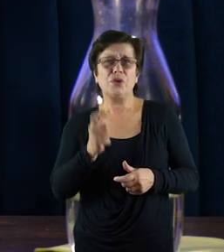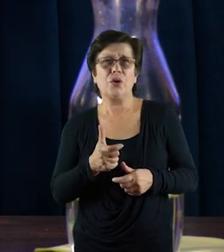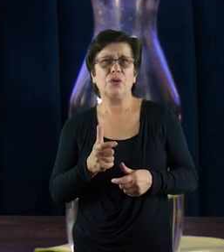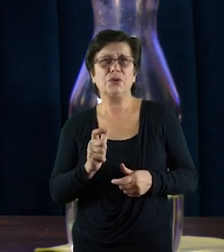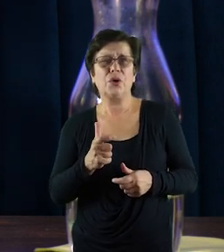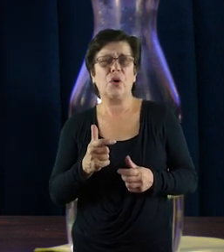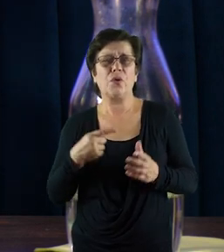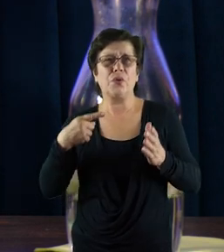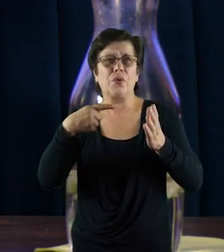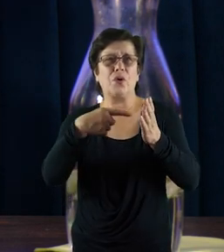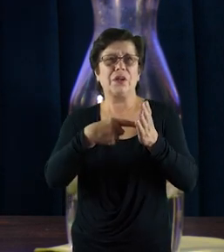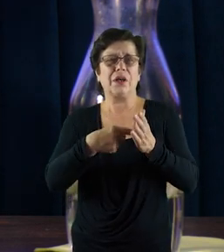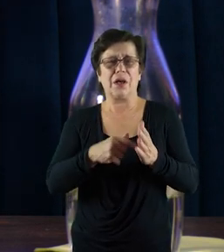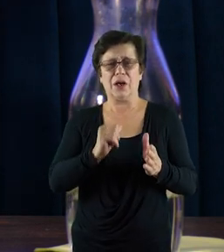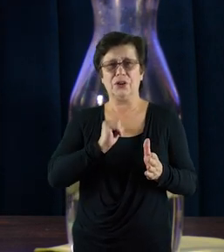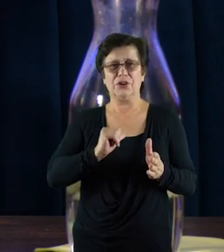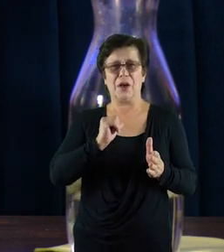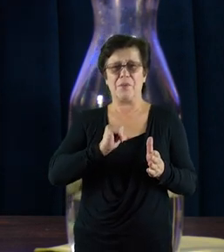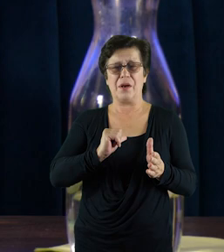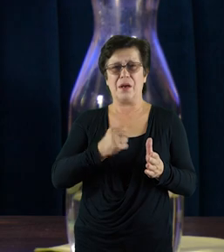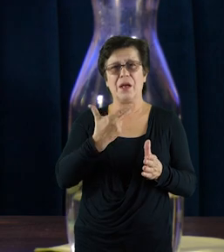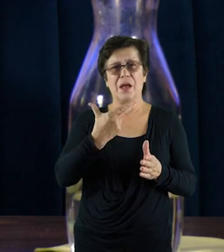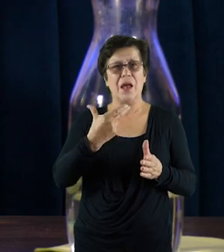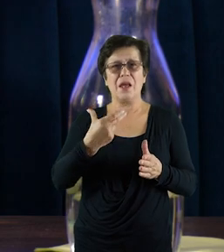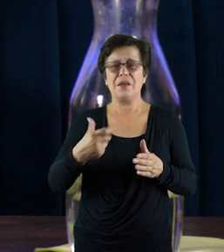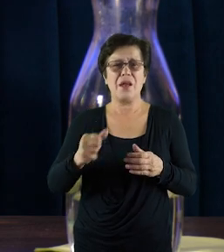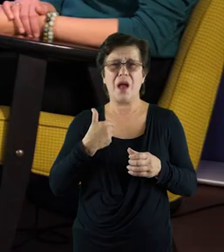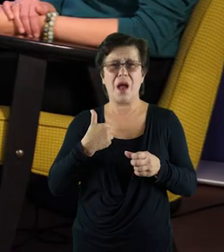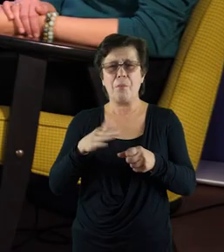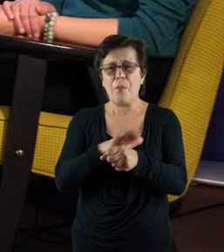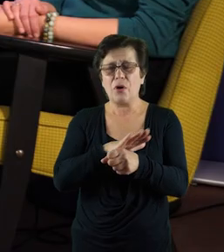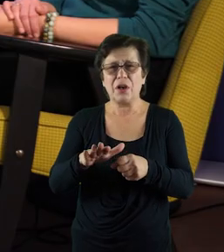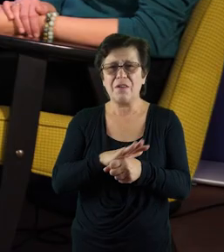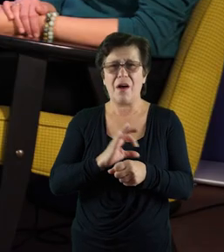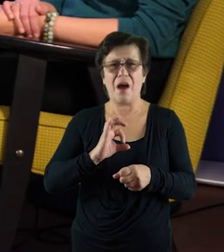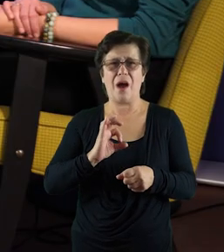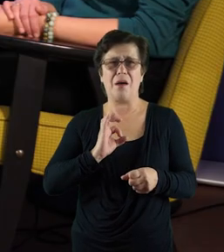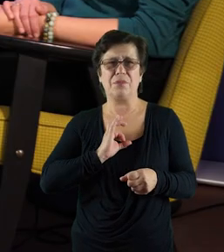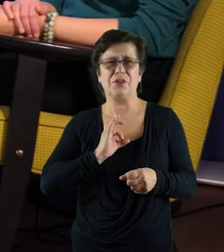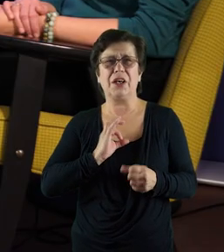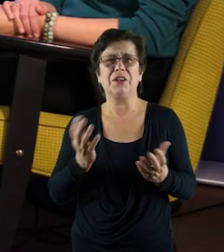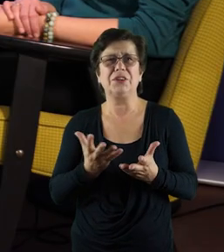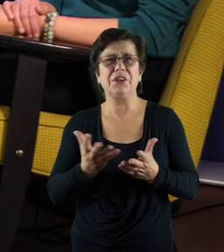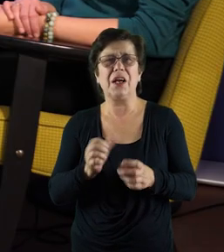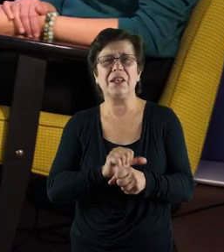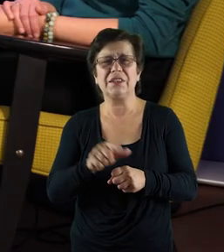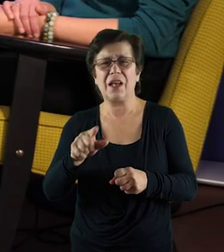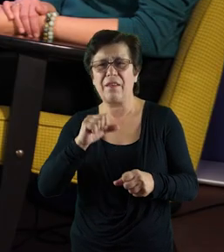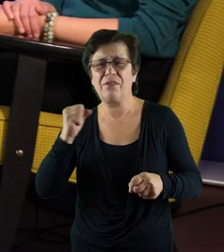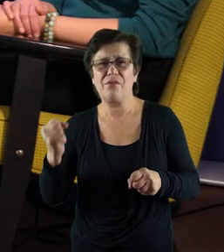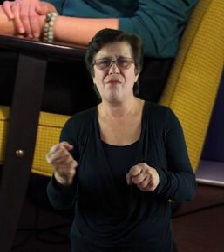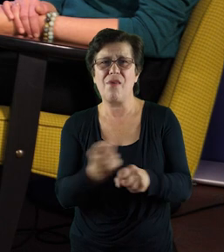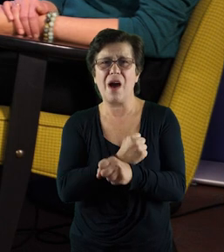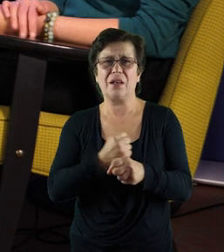mi się nie pokrywa z tą poetyką Przybosia, taką właśnie twardą i zgrzytającą. I zastanawiam się, gdzie tu jest powiązanie